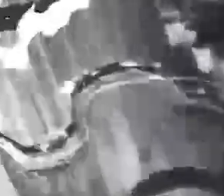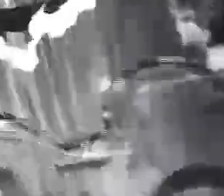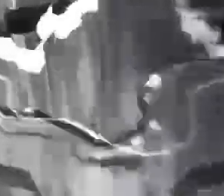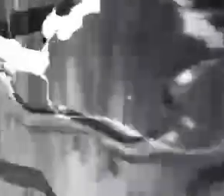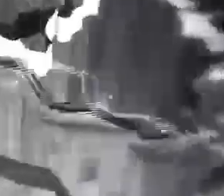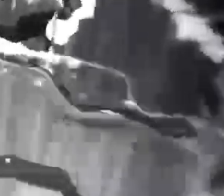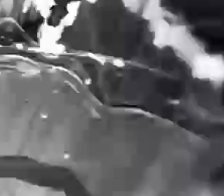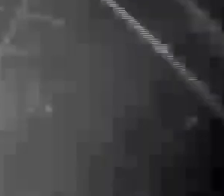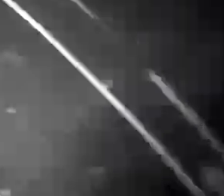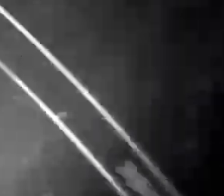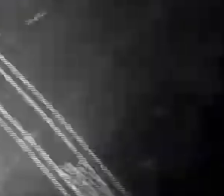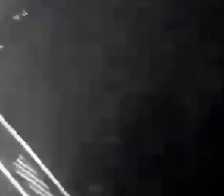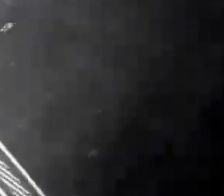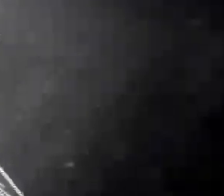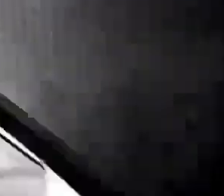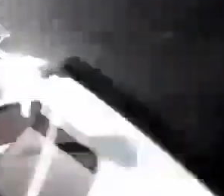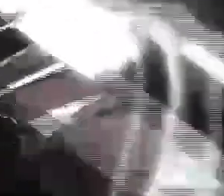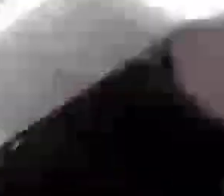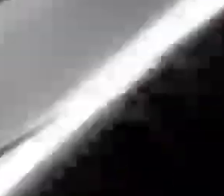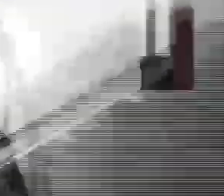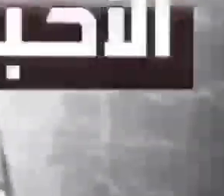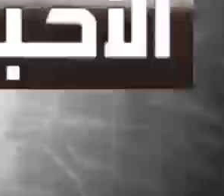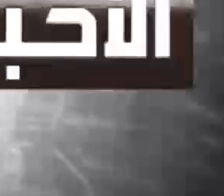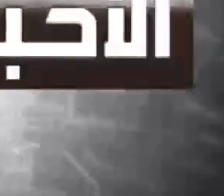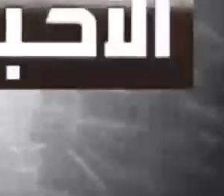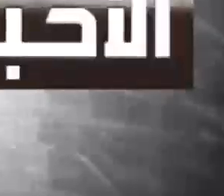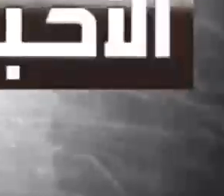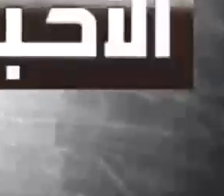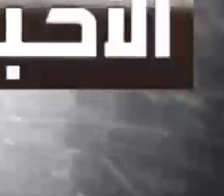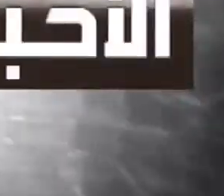ام نعم